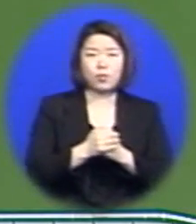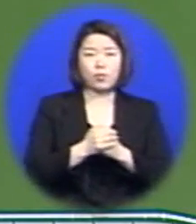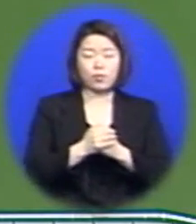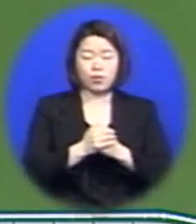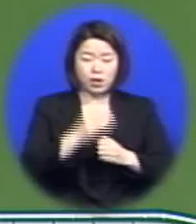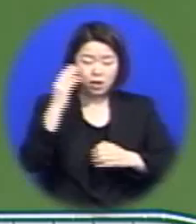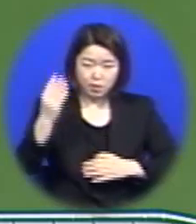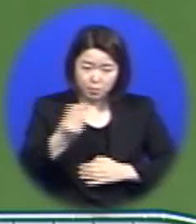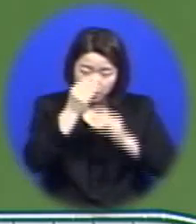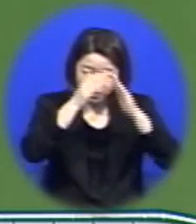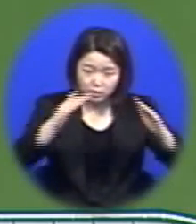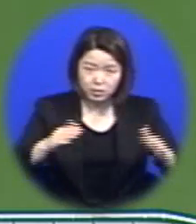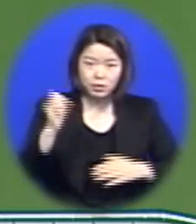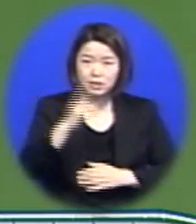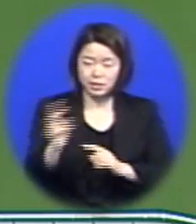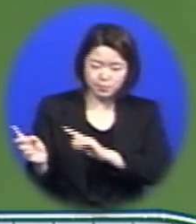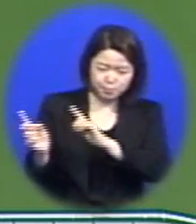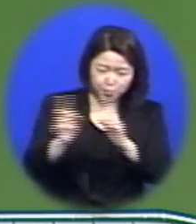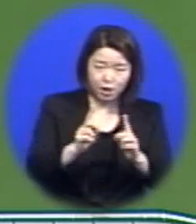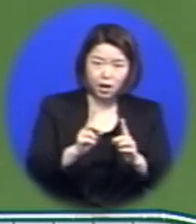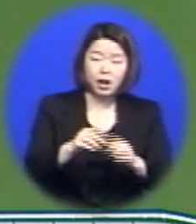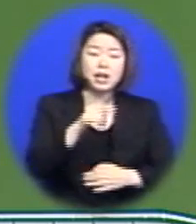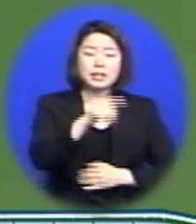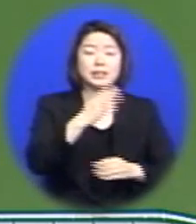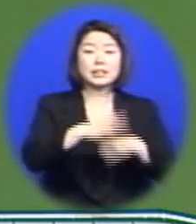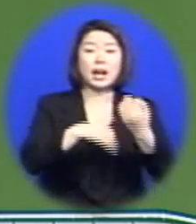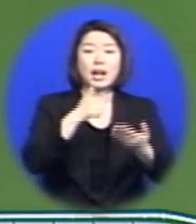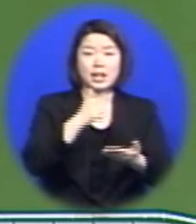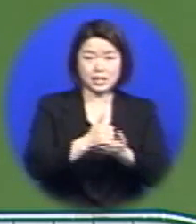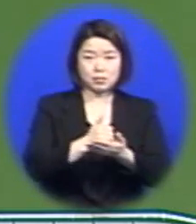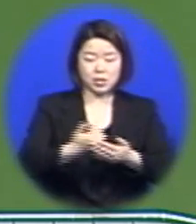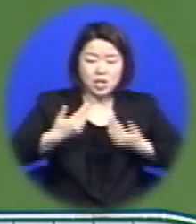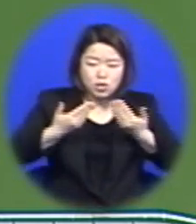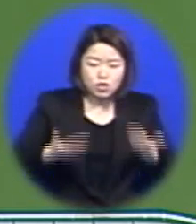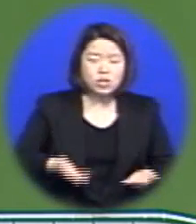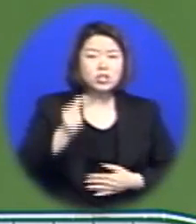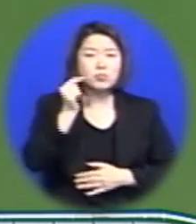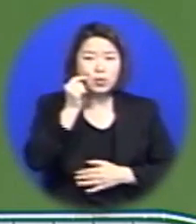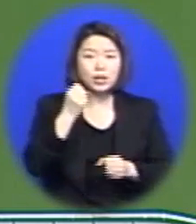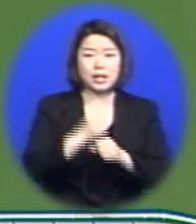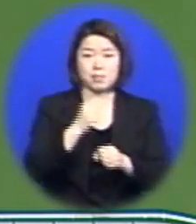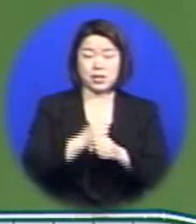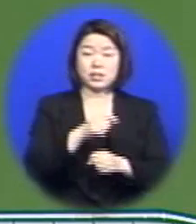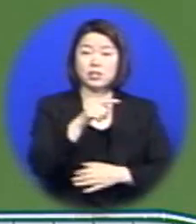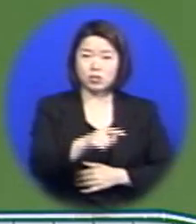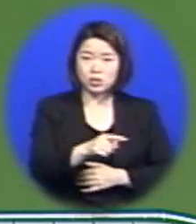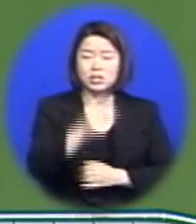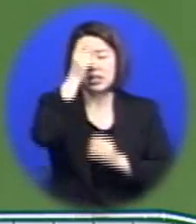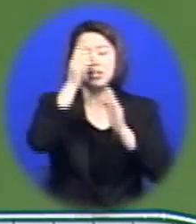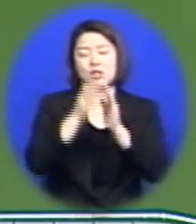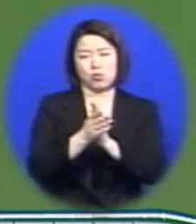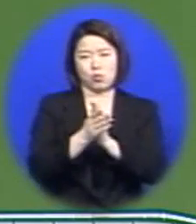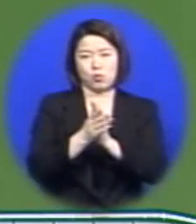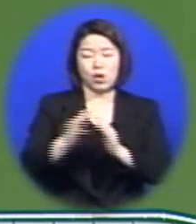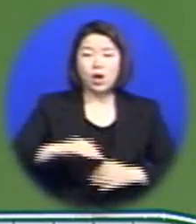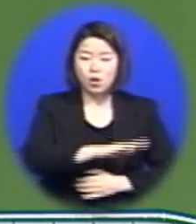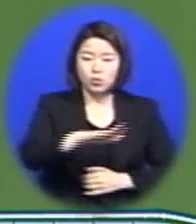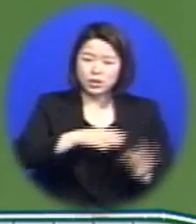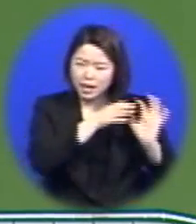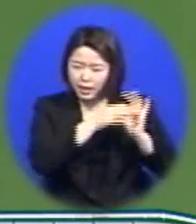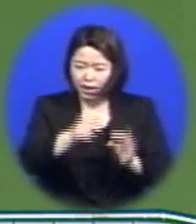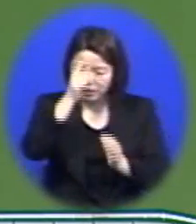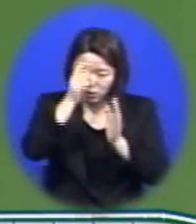성전을 다시 회복시키실 그 하나님이 쉬지 못하게 하는 것이 기도다 우리가 끊임없이 기도하면